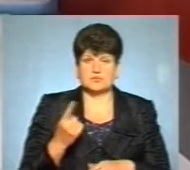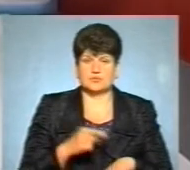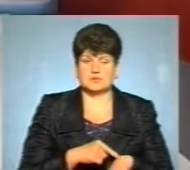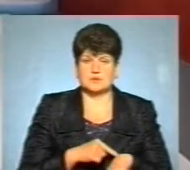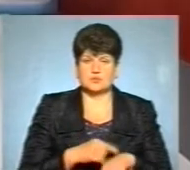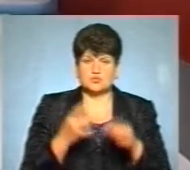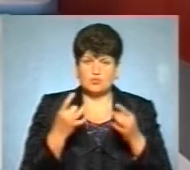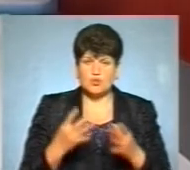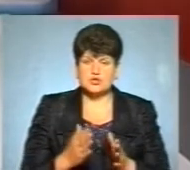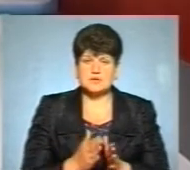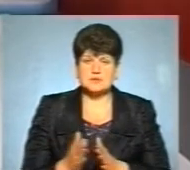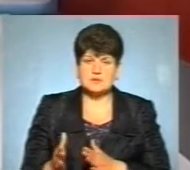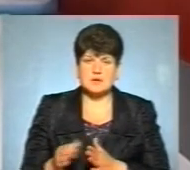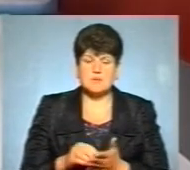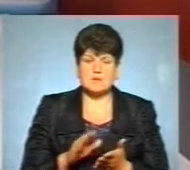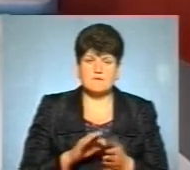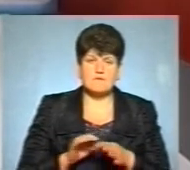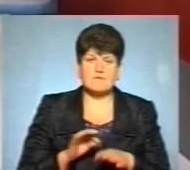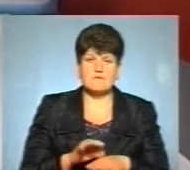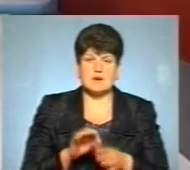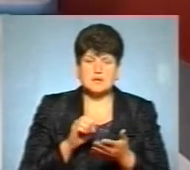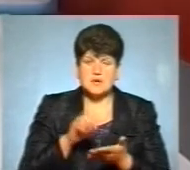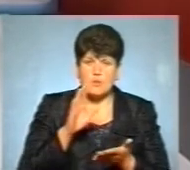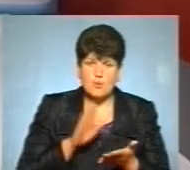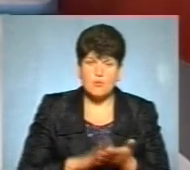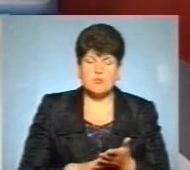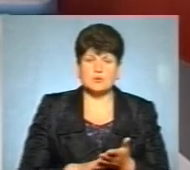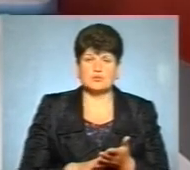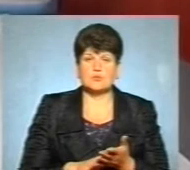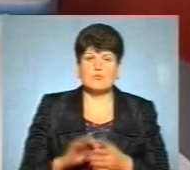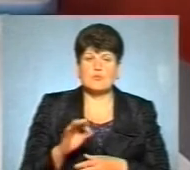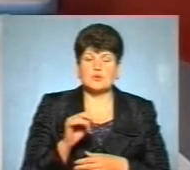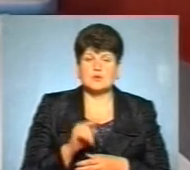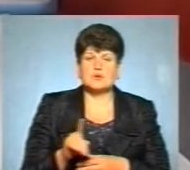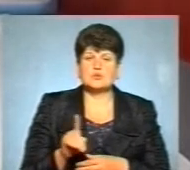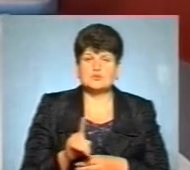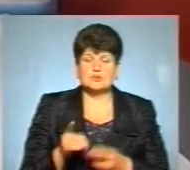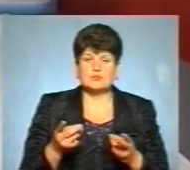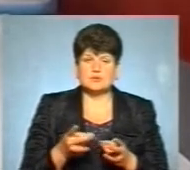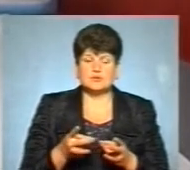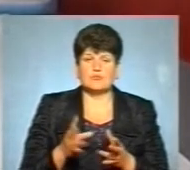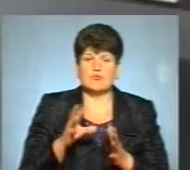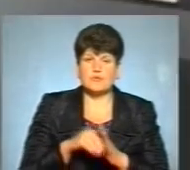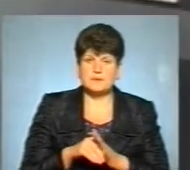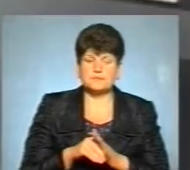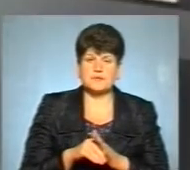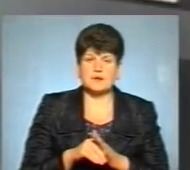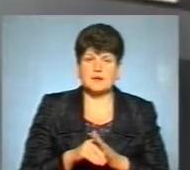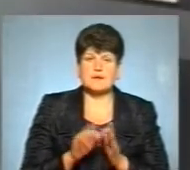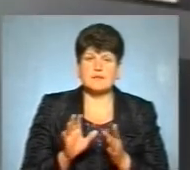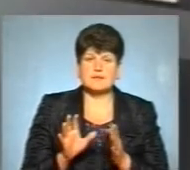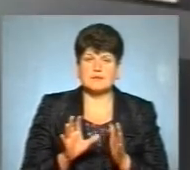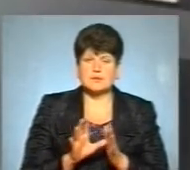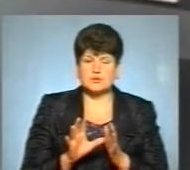Спрощена система ведення обліку, і то, що сказав якраз Денис Шмигаль, про те, що необхідно запровадити електронну систему РРО,